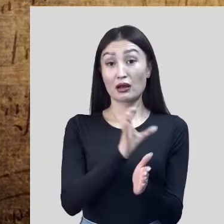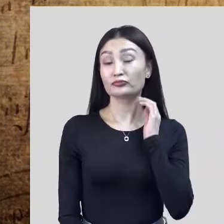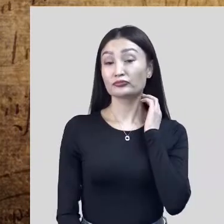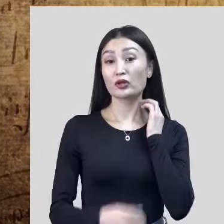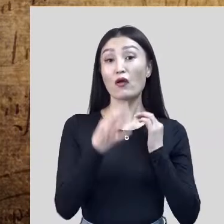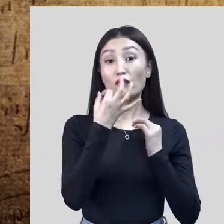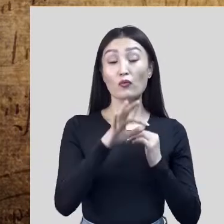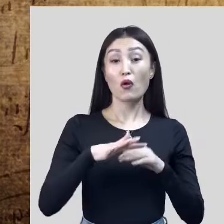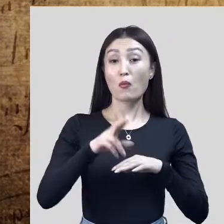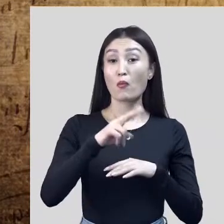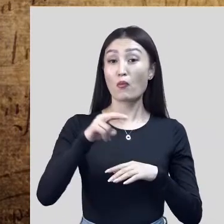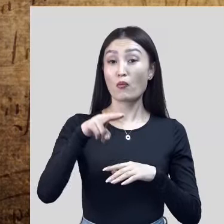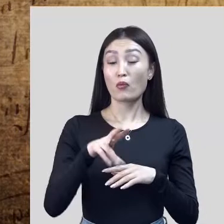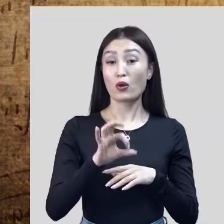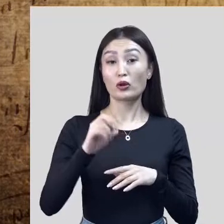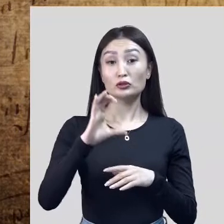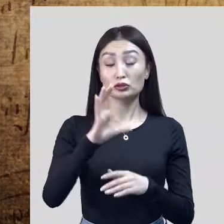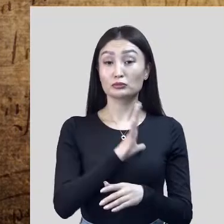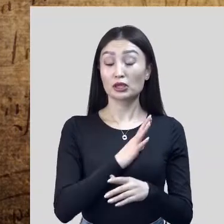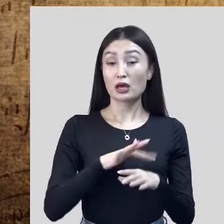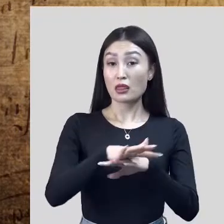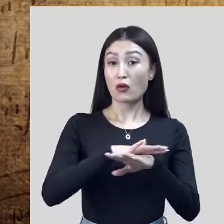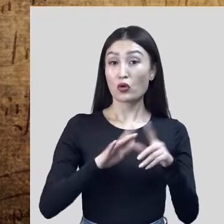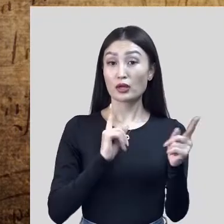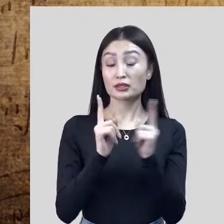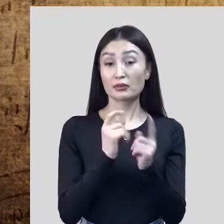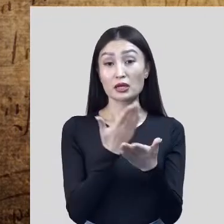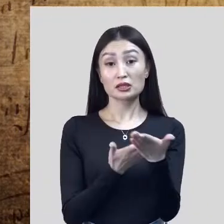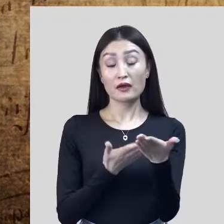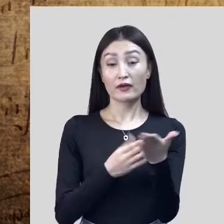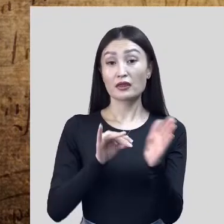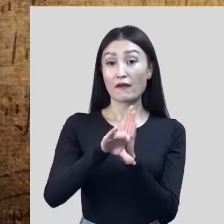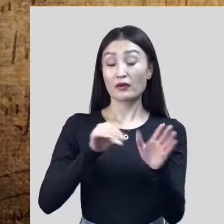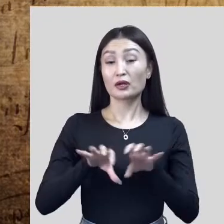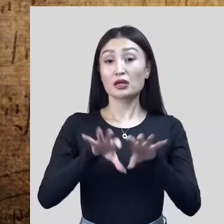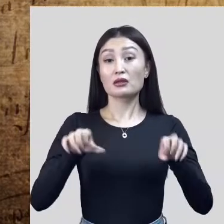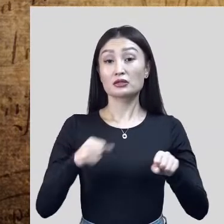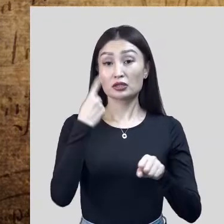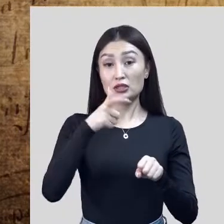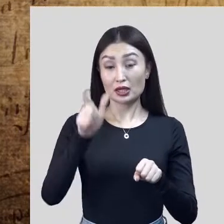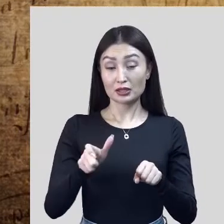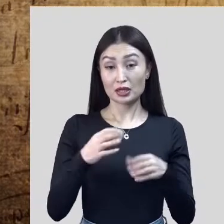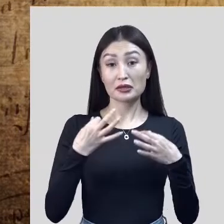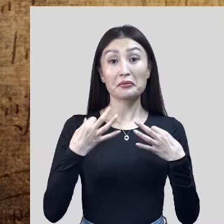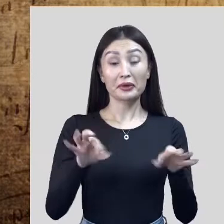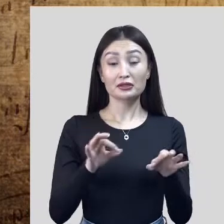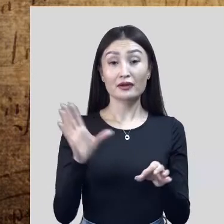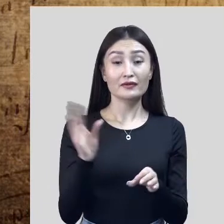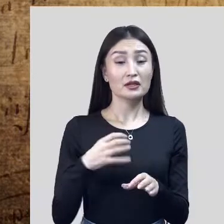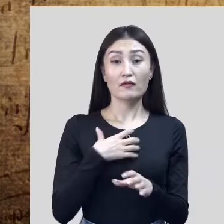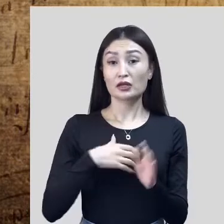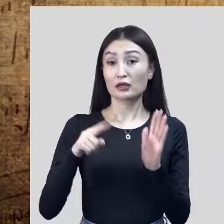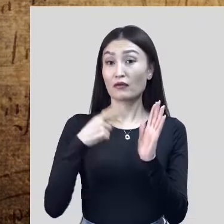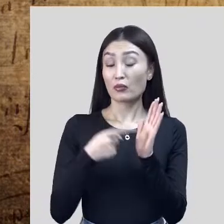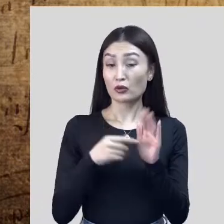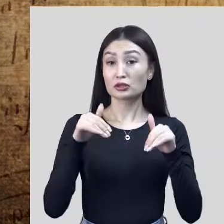аристократии. В любом полисе существовали народное собрание, совет и выборные должностные лица, но в демократическом все важные